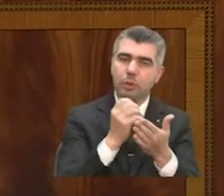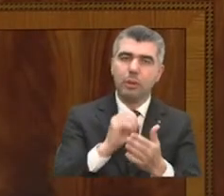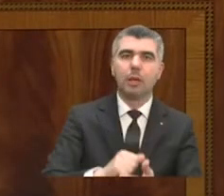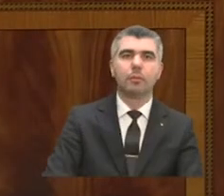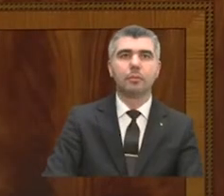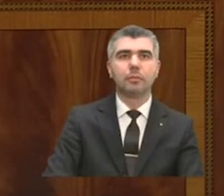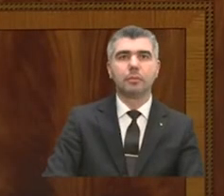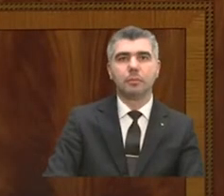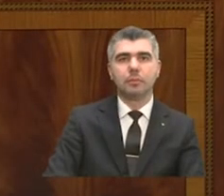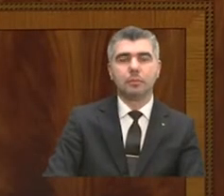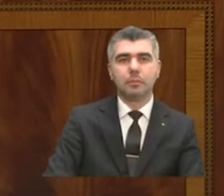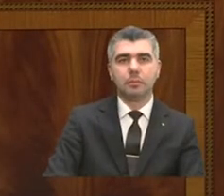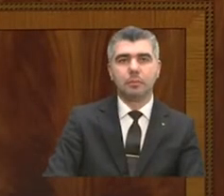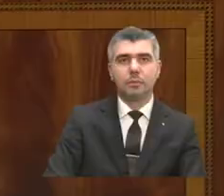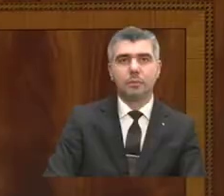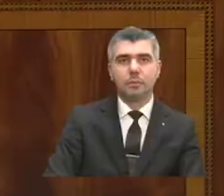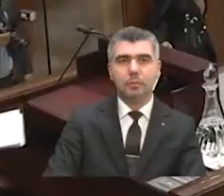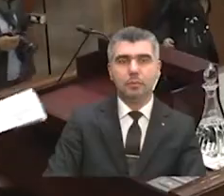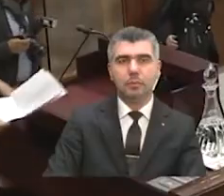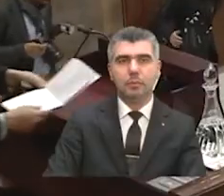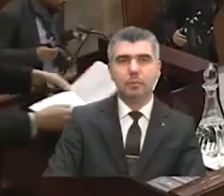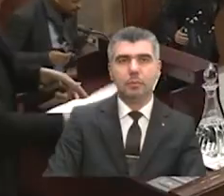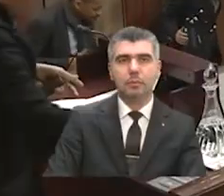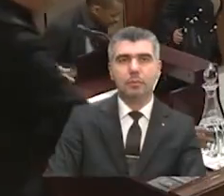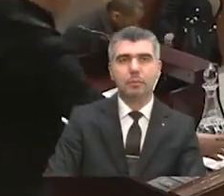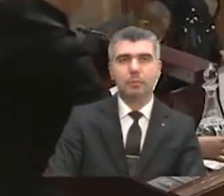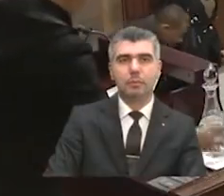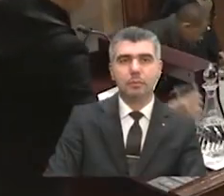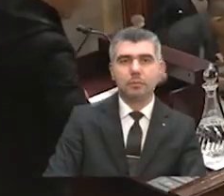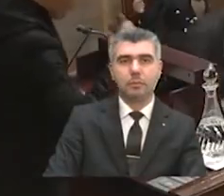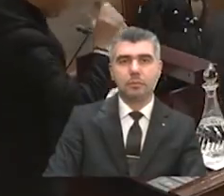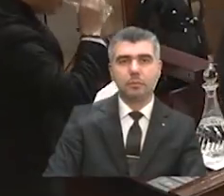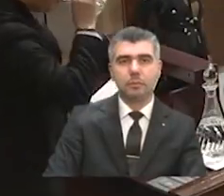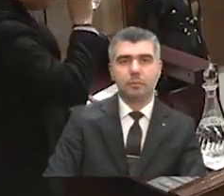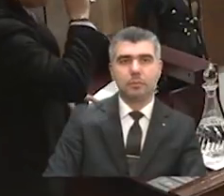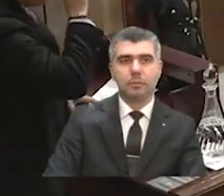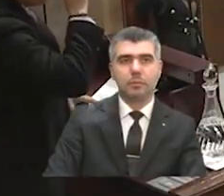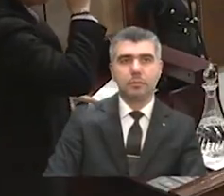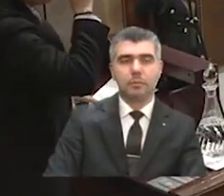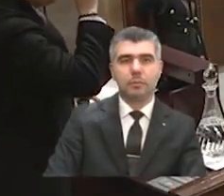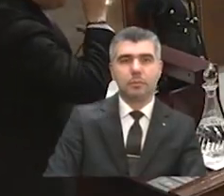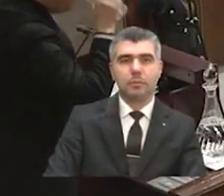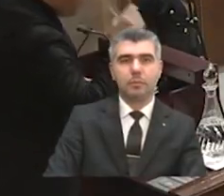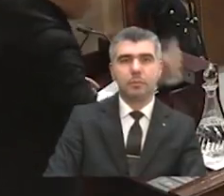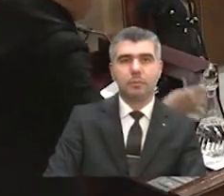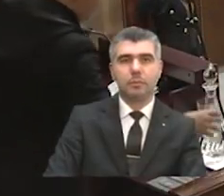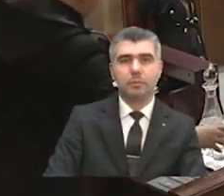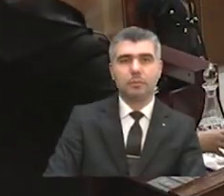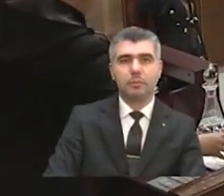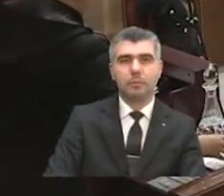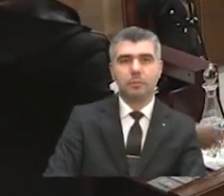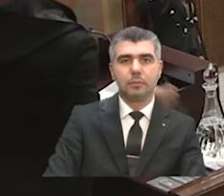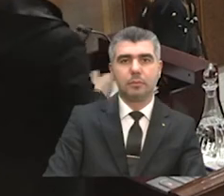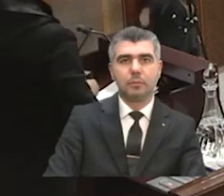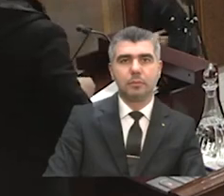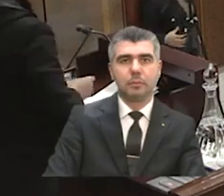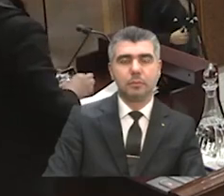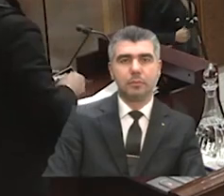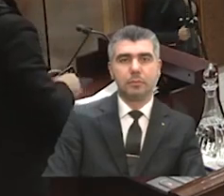vos allocutions pour les intégrer dans le PV de cette session, dit Monsieur le